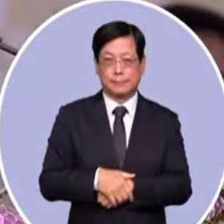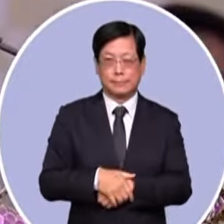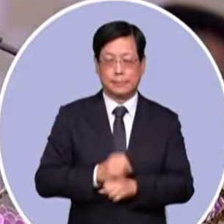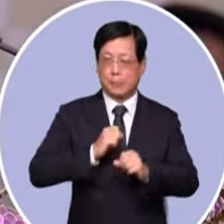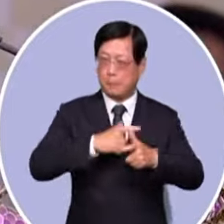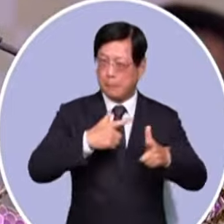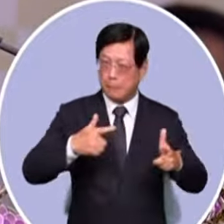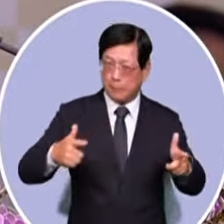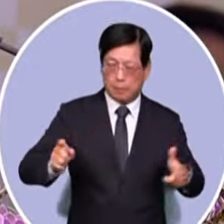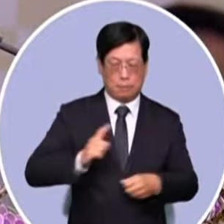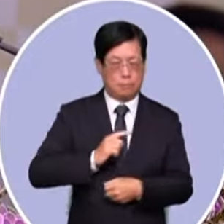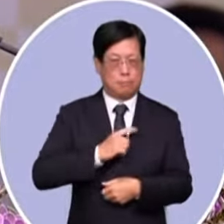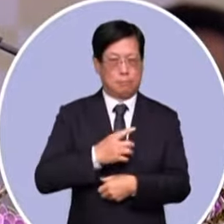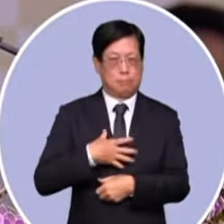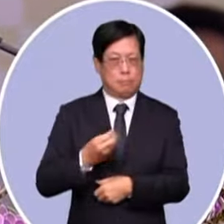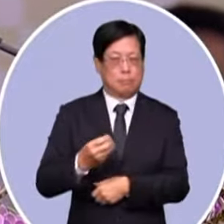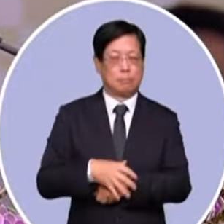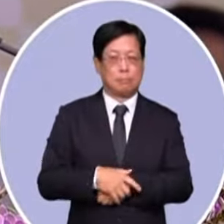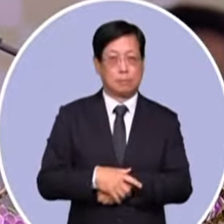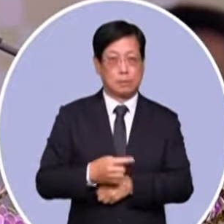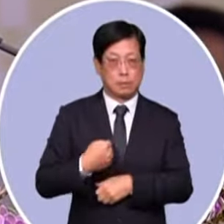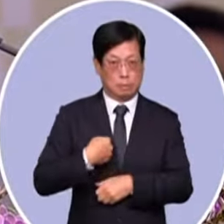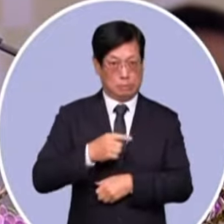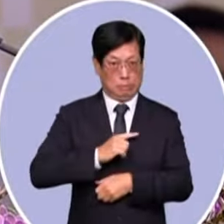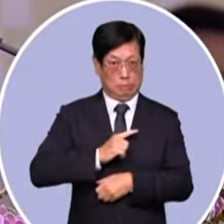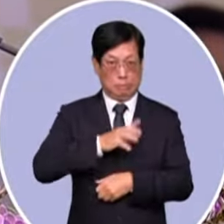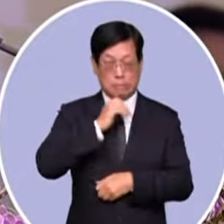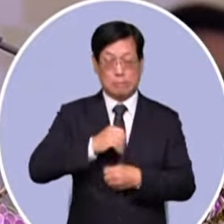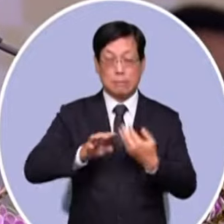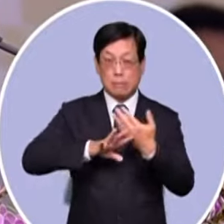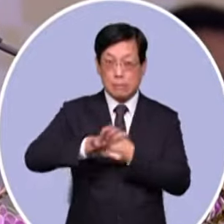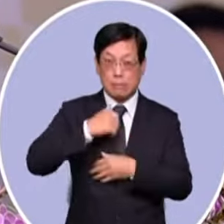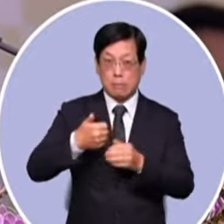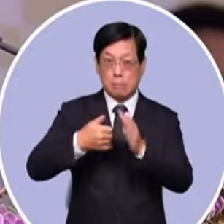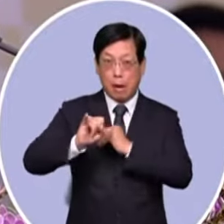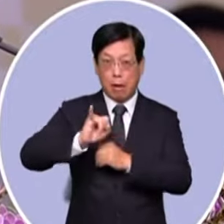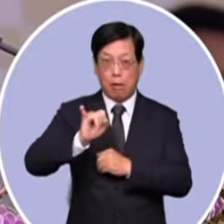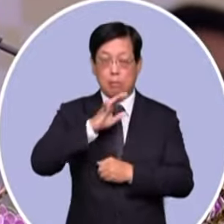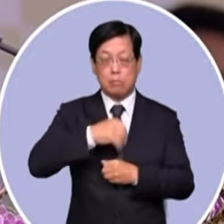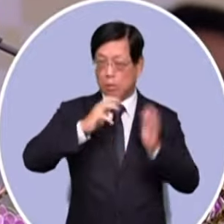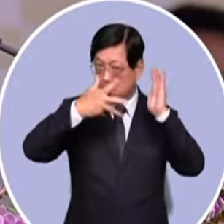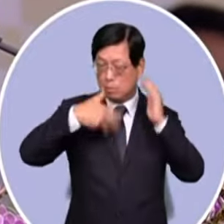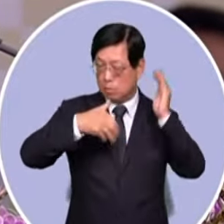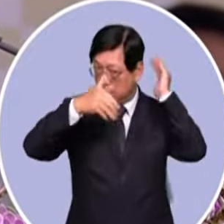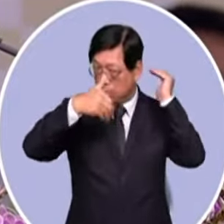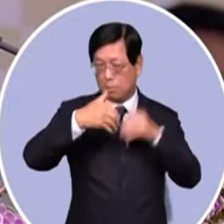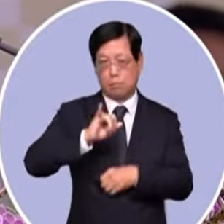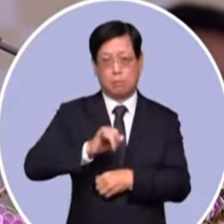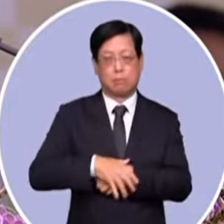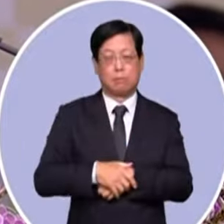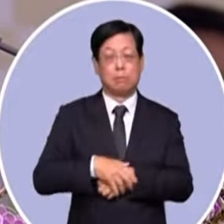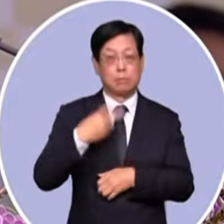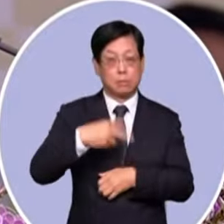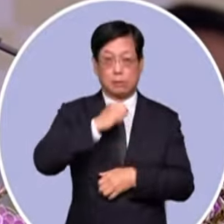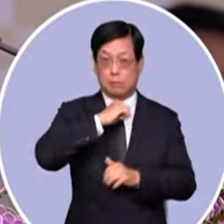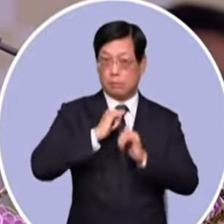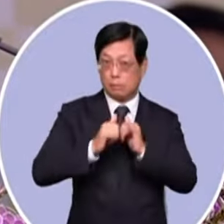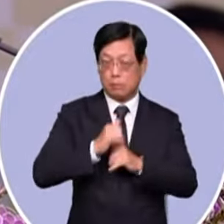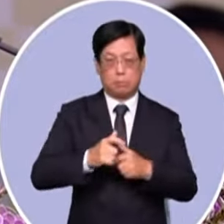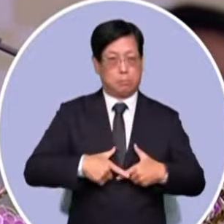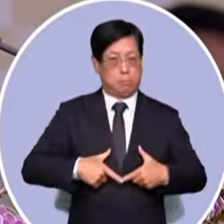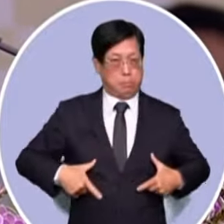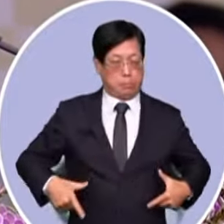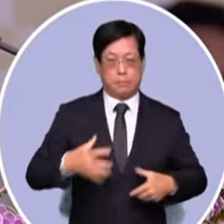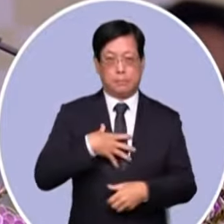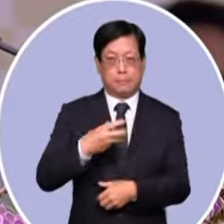元无惧，我们的尼菲亚是世界皇后。台湾人民勇敢